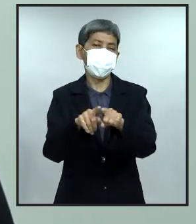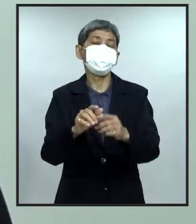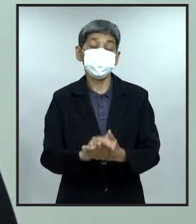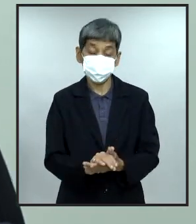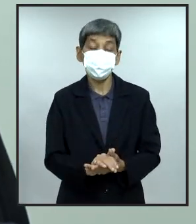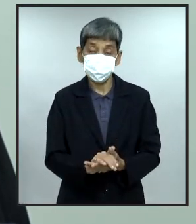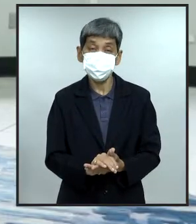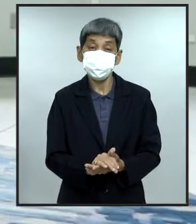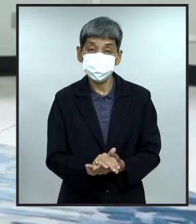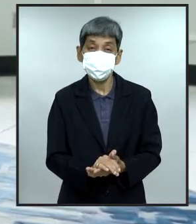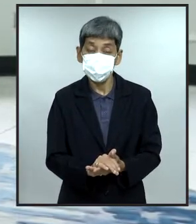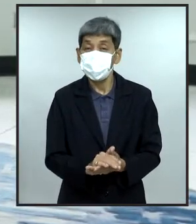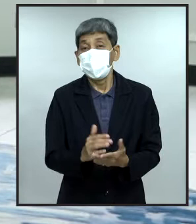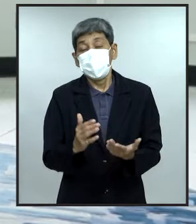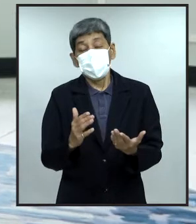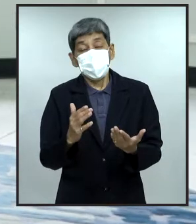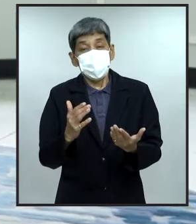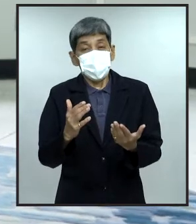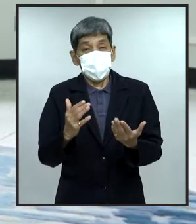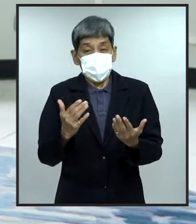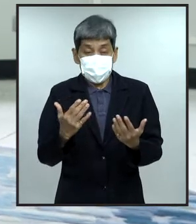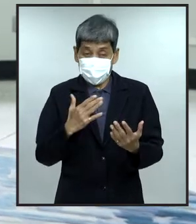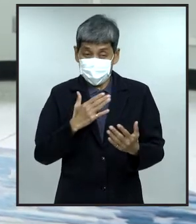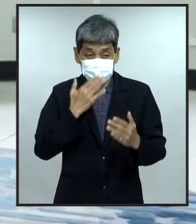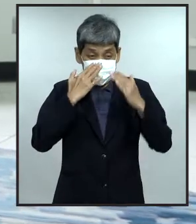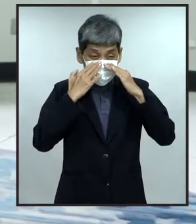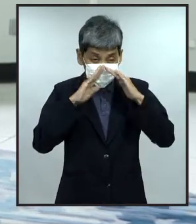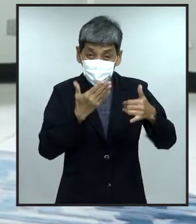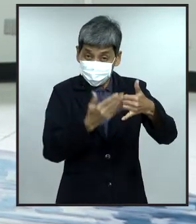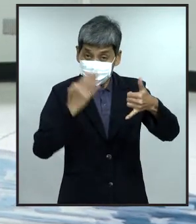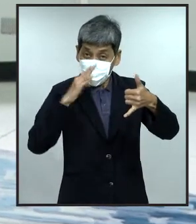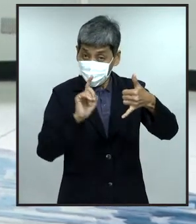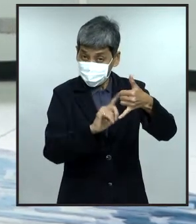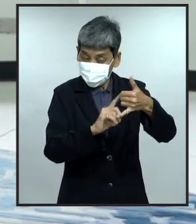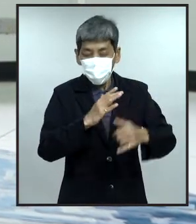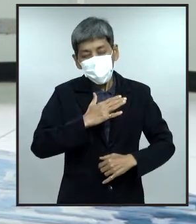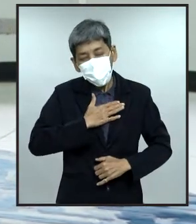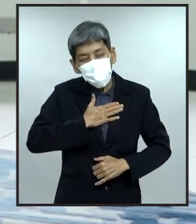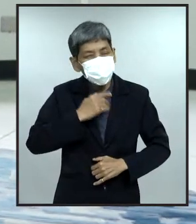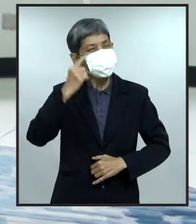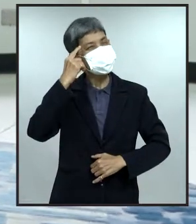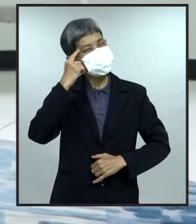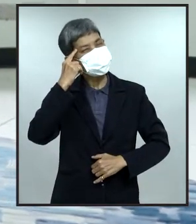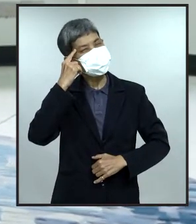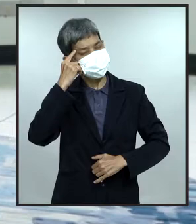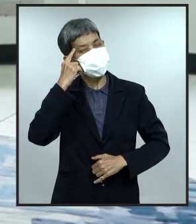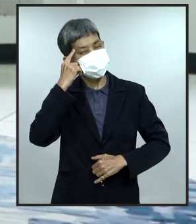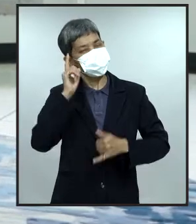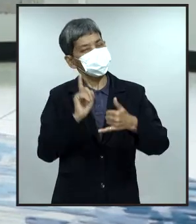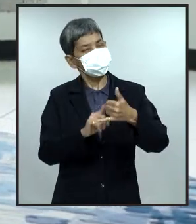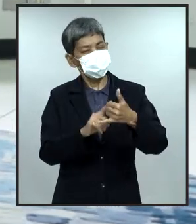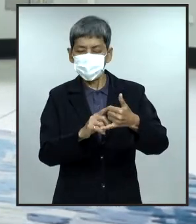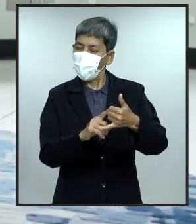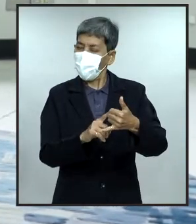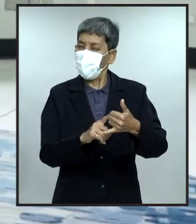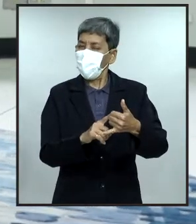แล้วก็การที่เขาเป็นคนตาบอดเนี่ยผมคิดว่าเขาจะต้องมีการ